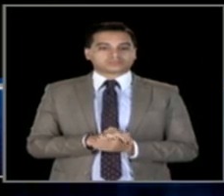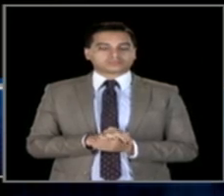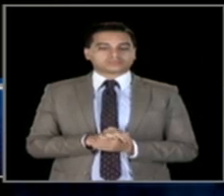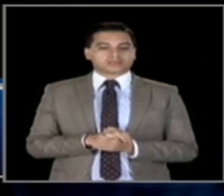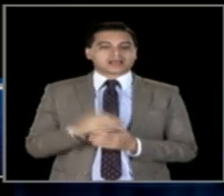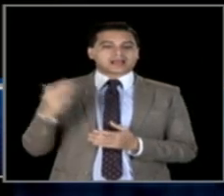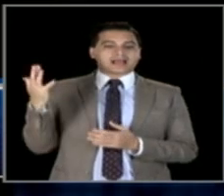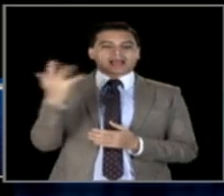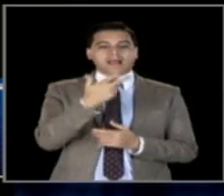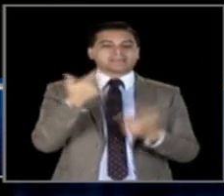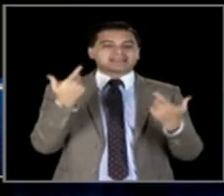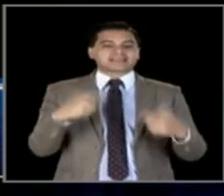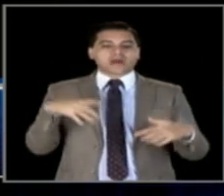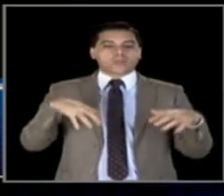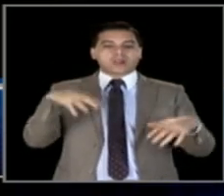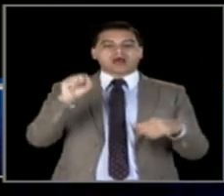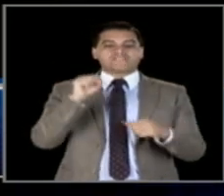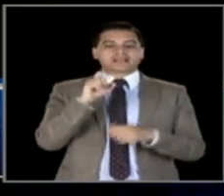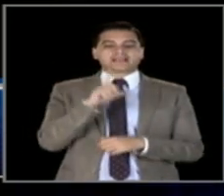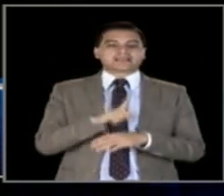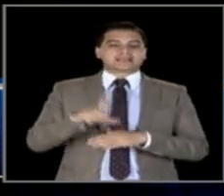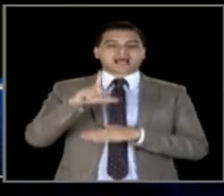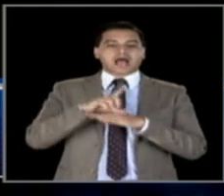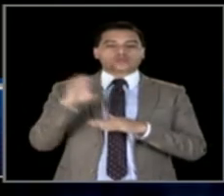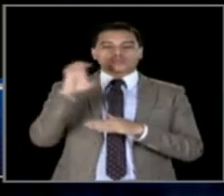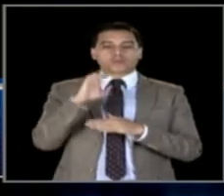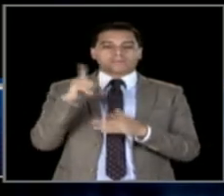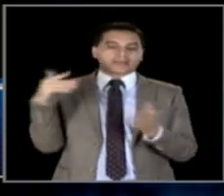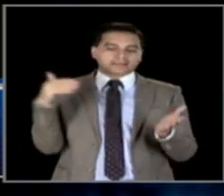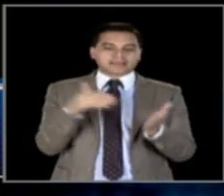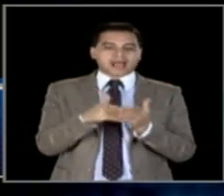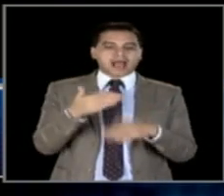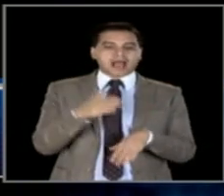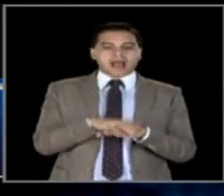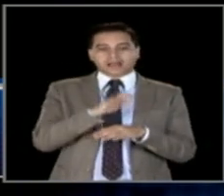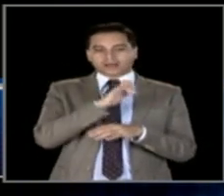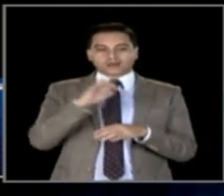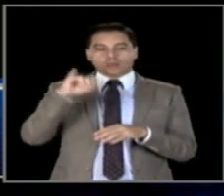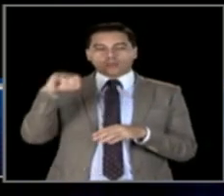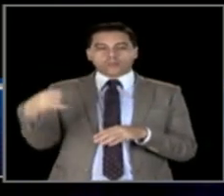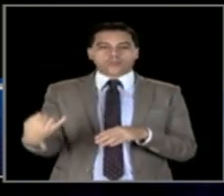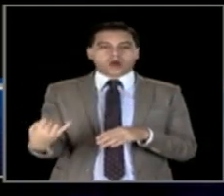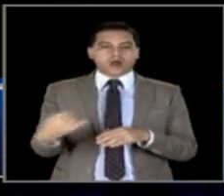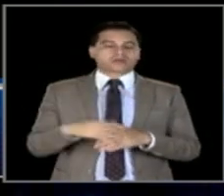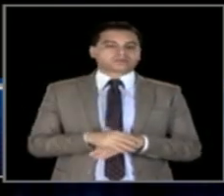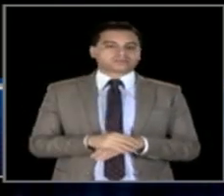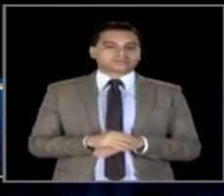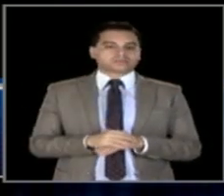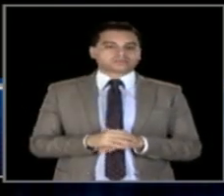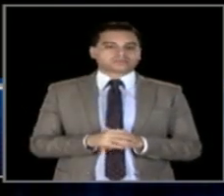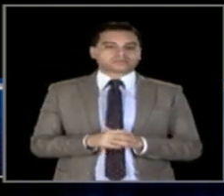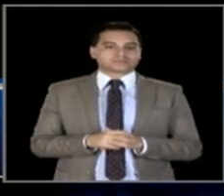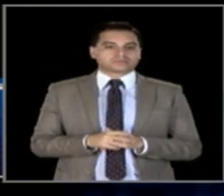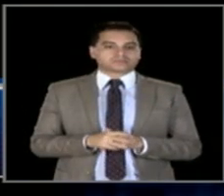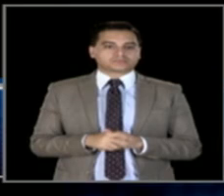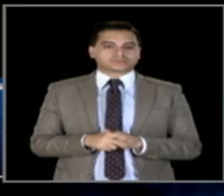كم دولة في الاتحاد الأوروبي بتنتهي بالحرف Y؟